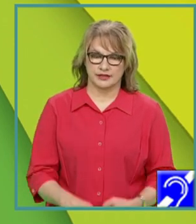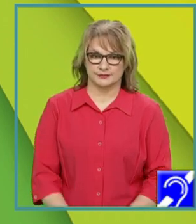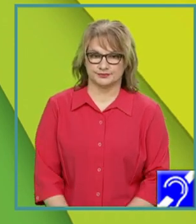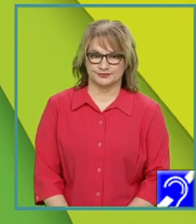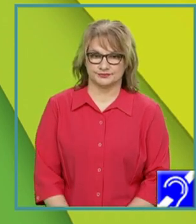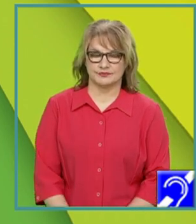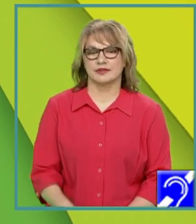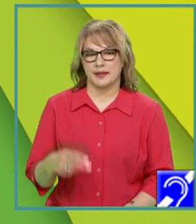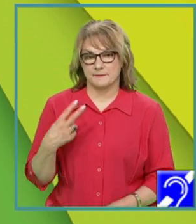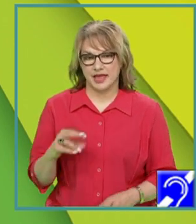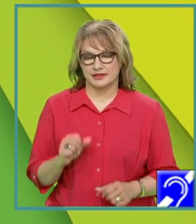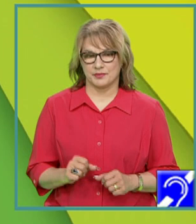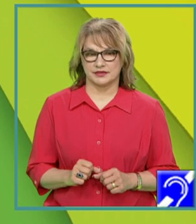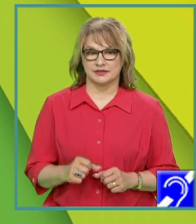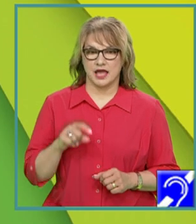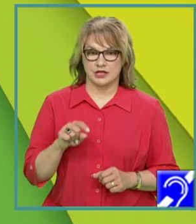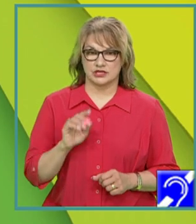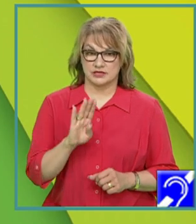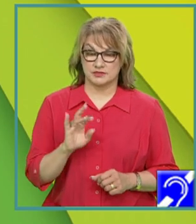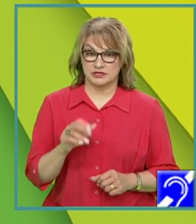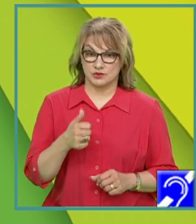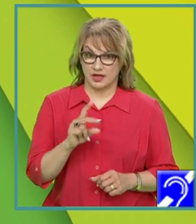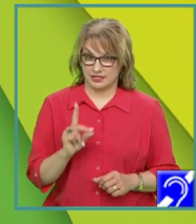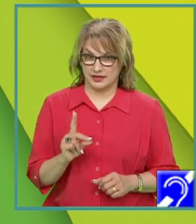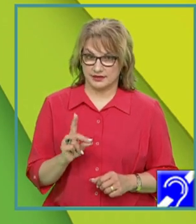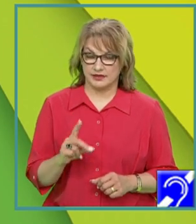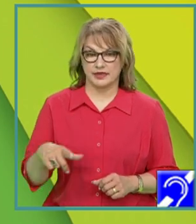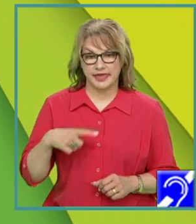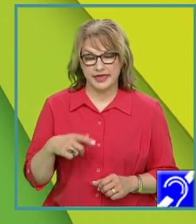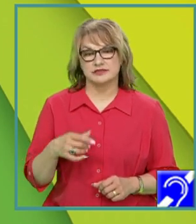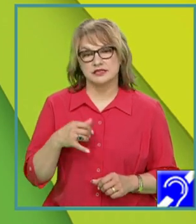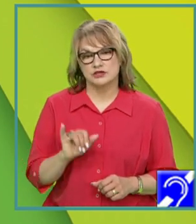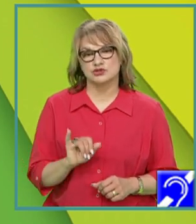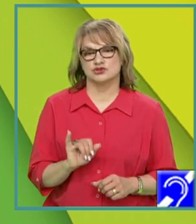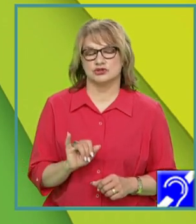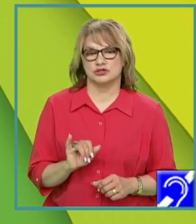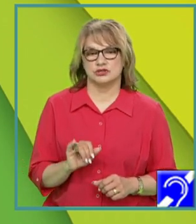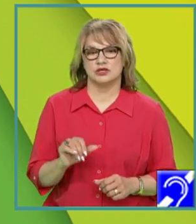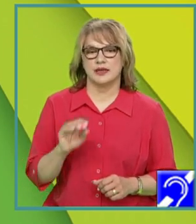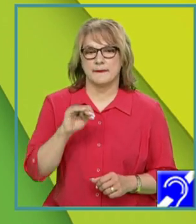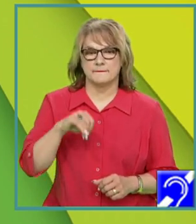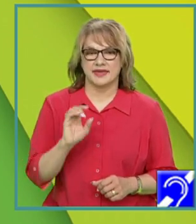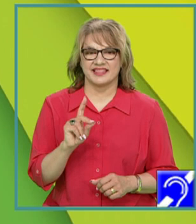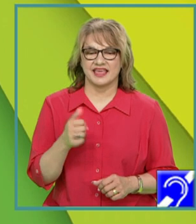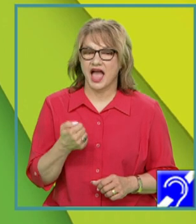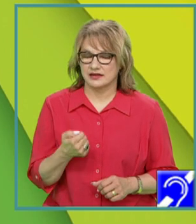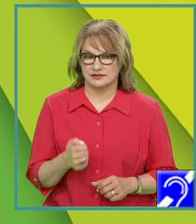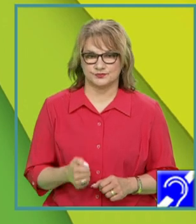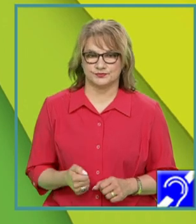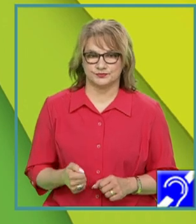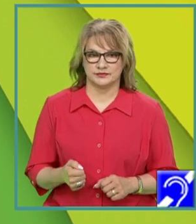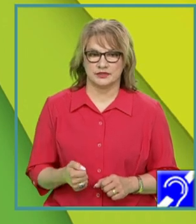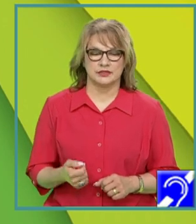mai departe această bisectoarea AD este și Mediterană